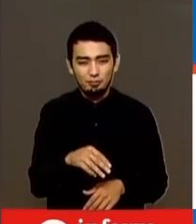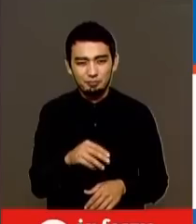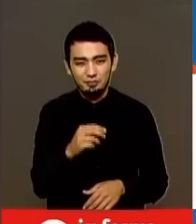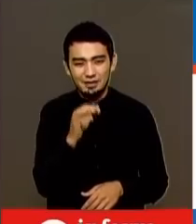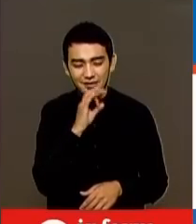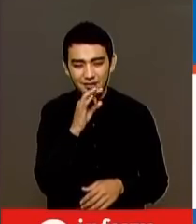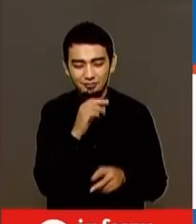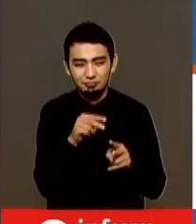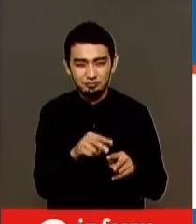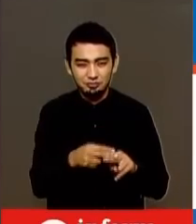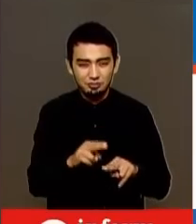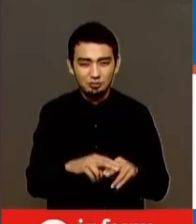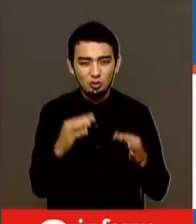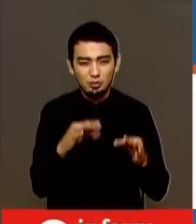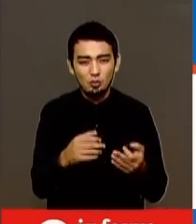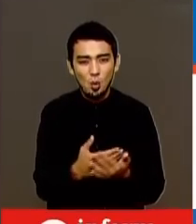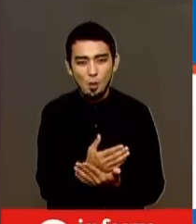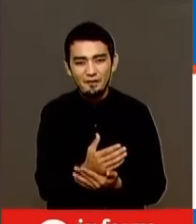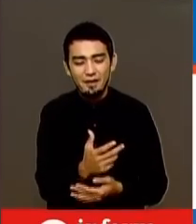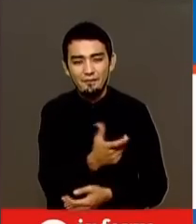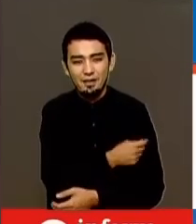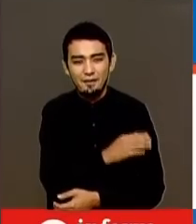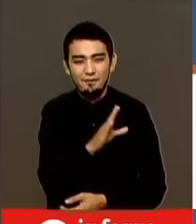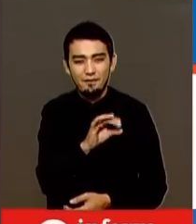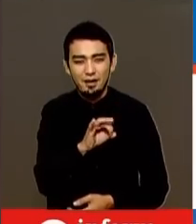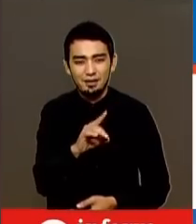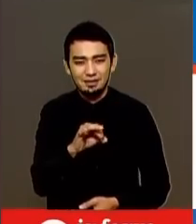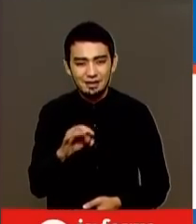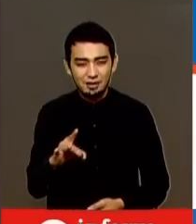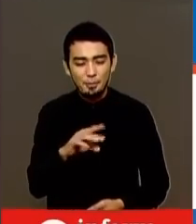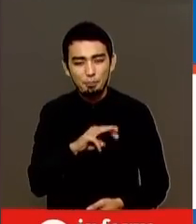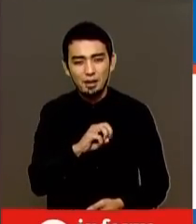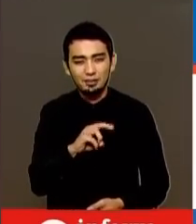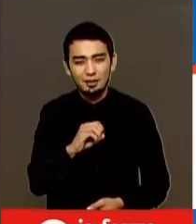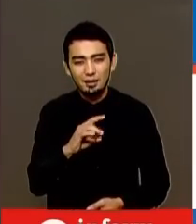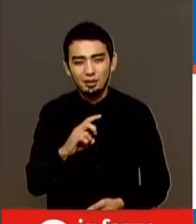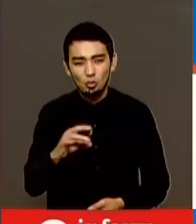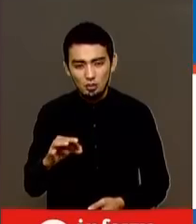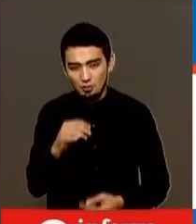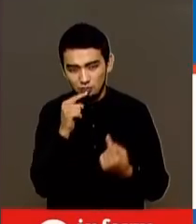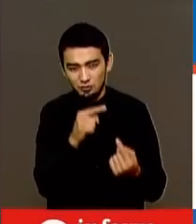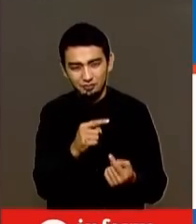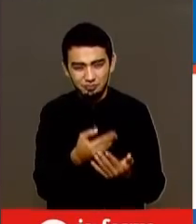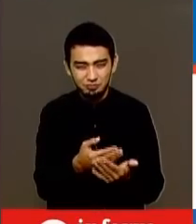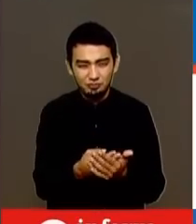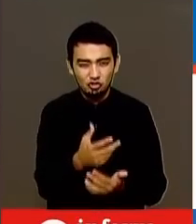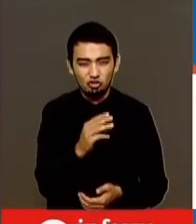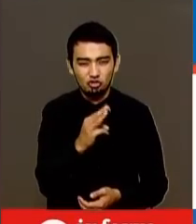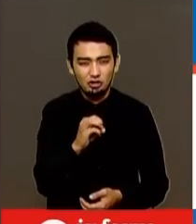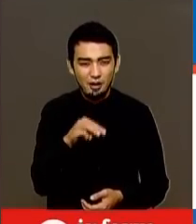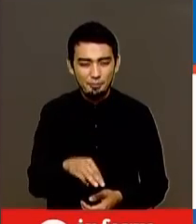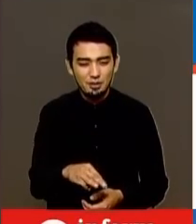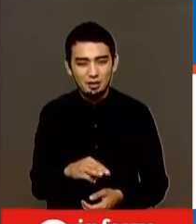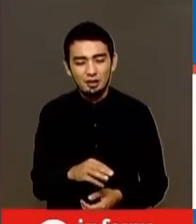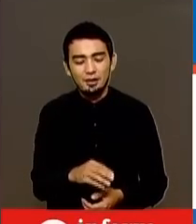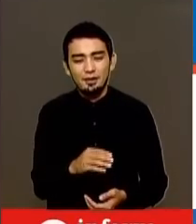лекарственный регулятор одобрил уже новую вакцину Pfizer, Moderna, именно против вот последних, так скажем, штаммов, там,